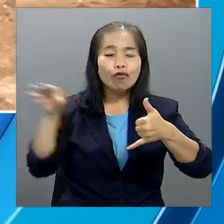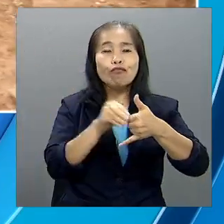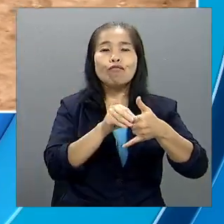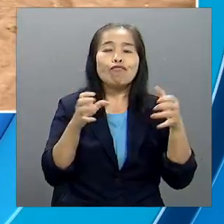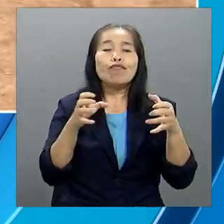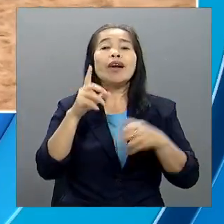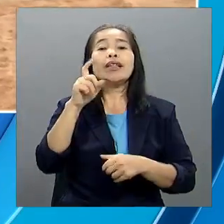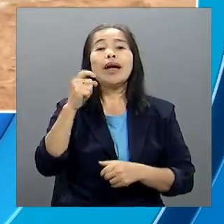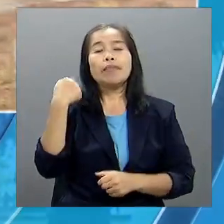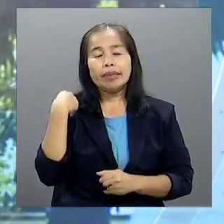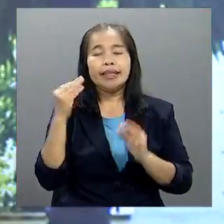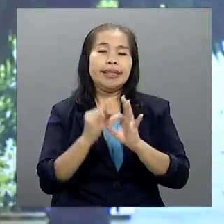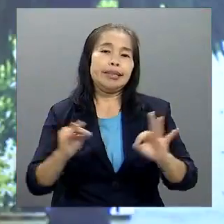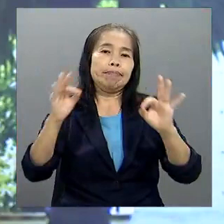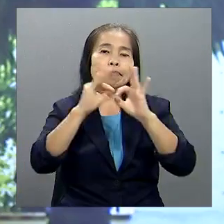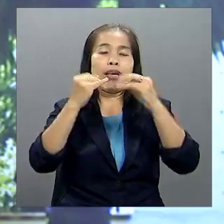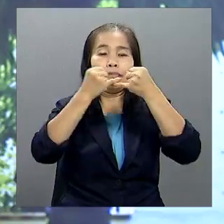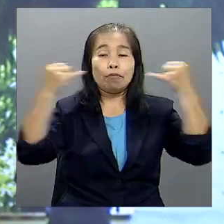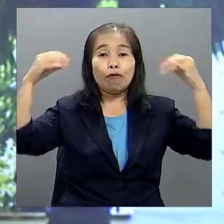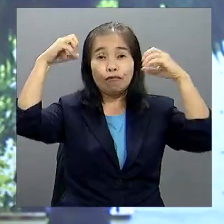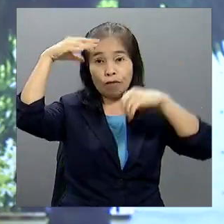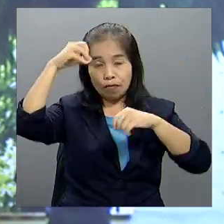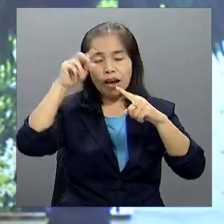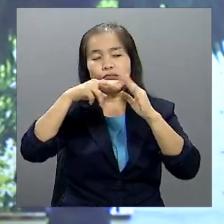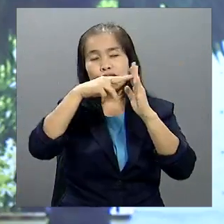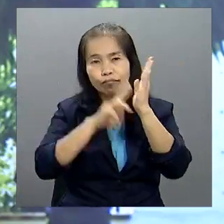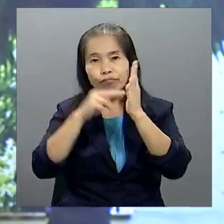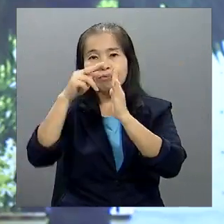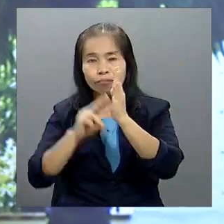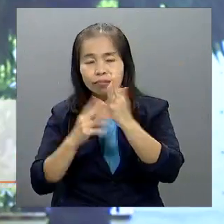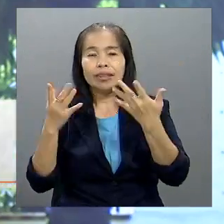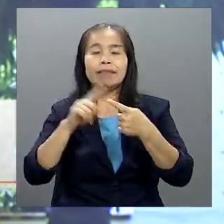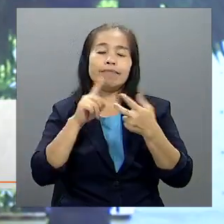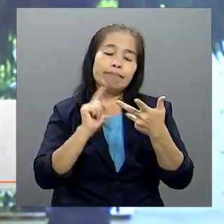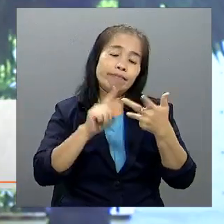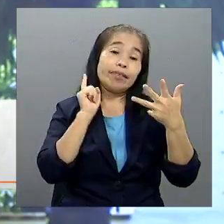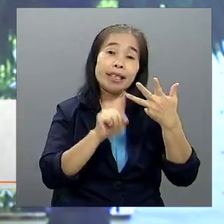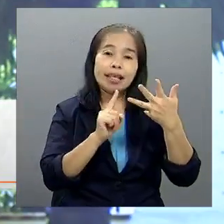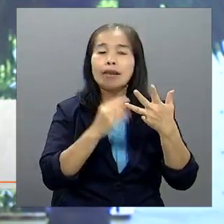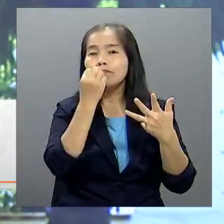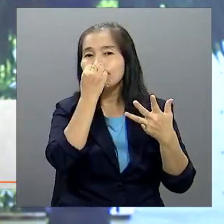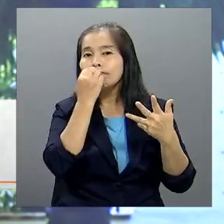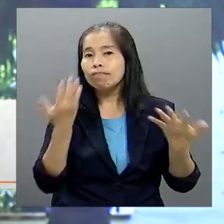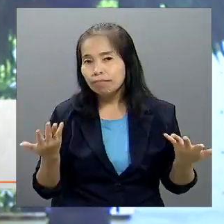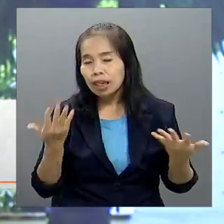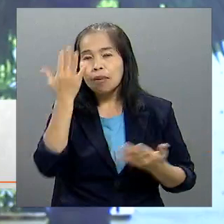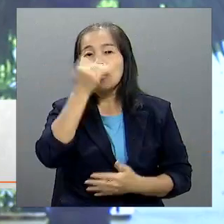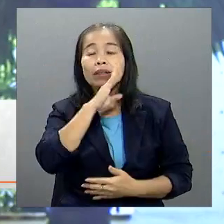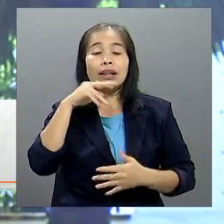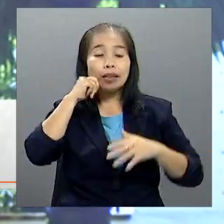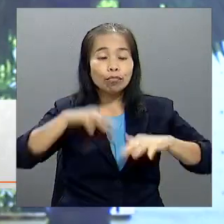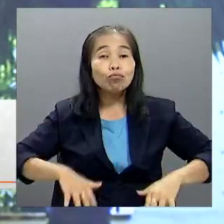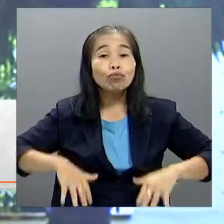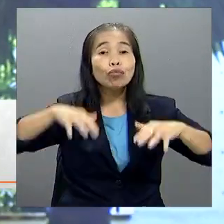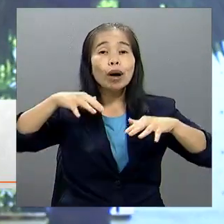เป็นนะคะแล้วก็เรื่องของอาหารการกินในช่วงที่เราอยู่ในช่วงของภาวะน้ำท่วมนะคะที่เมื่อกี้ที่เรียนนะคะ